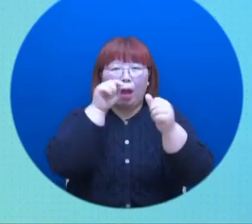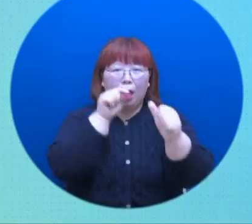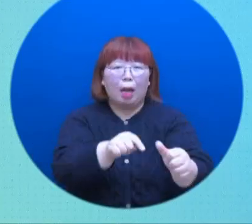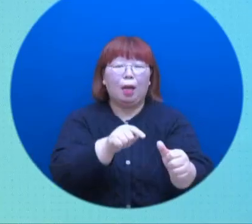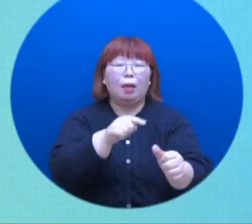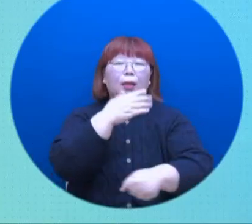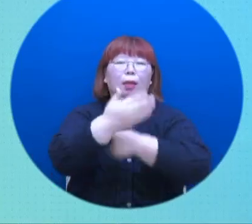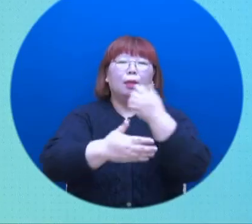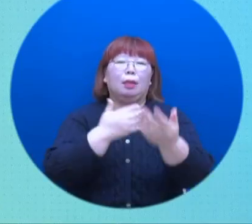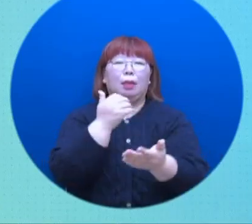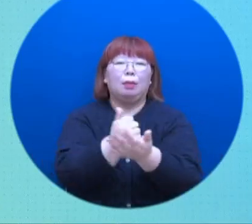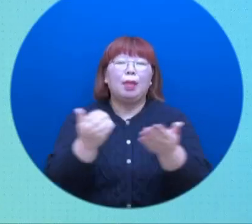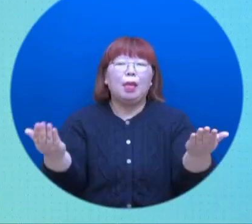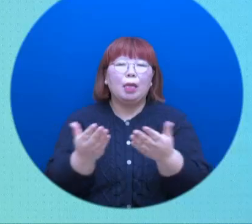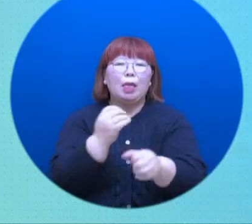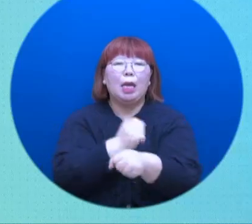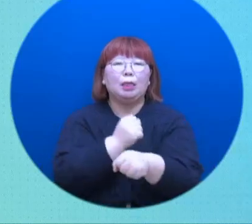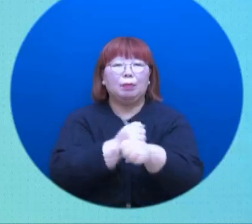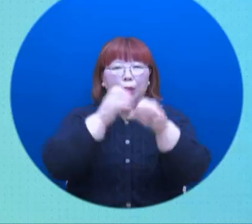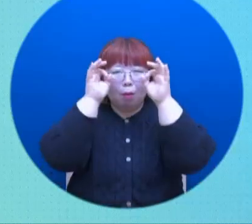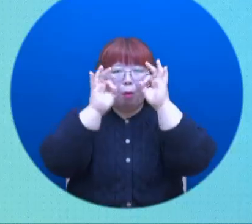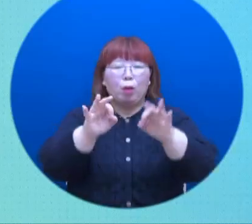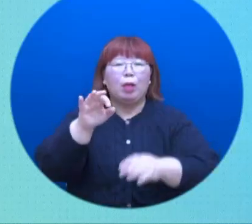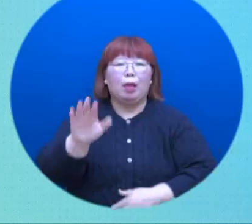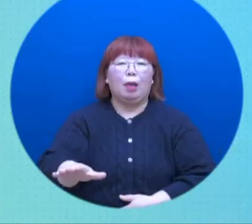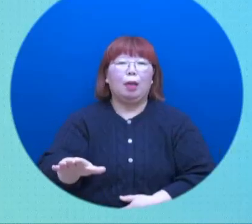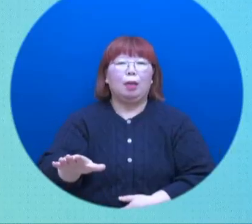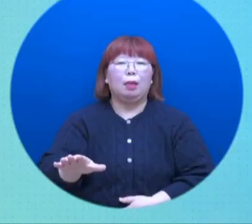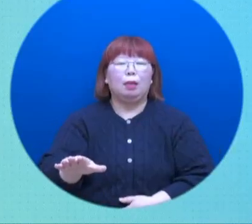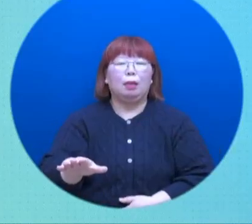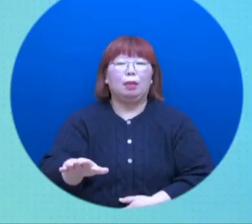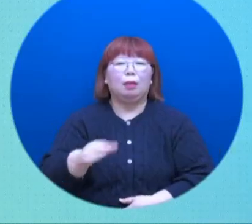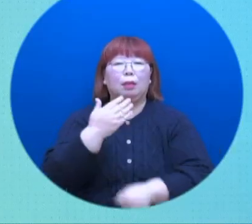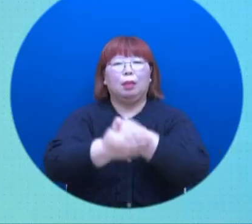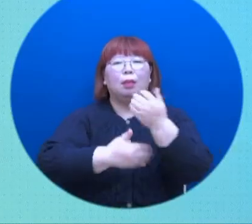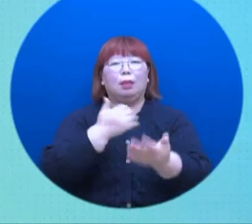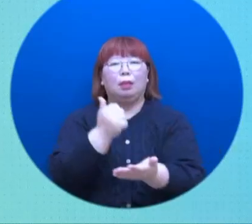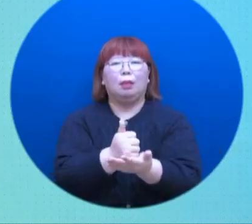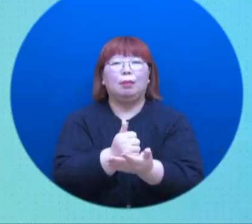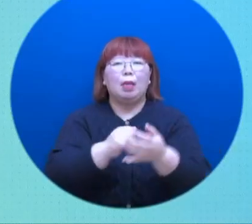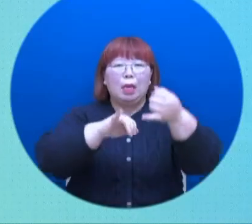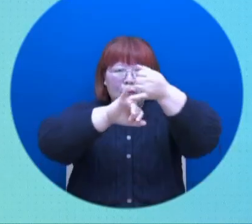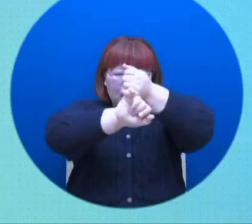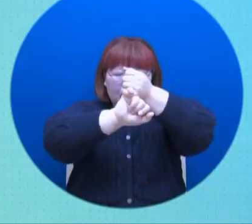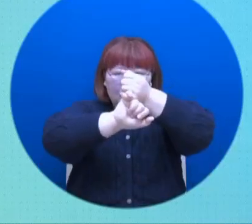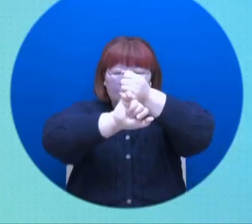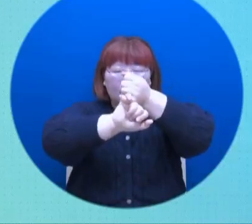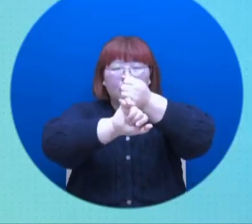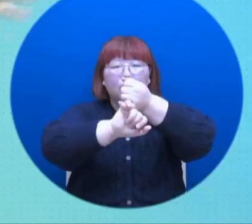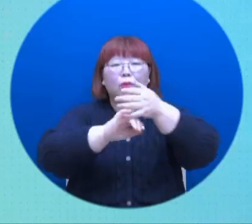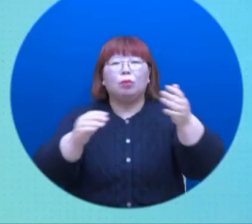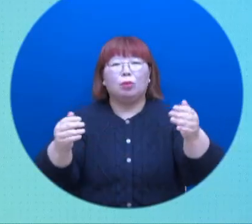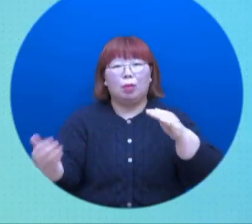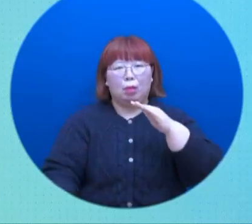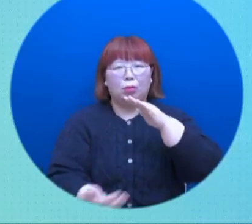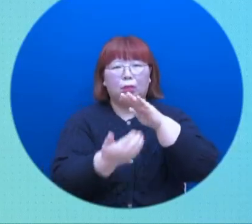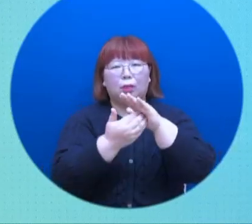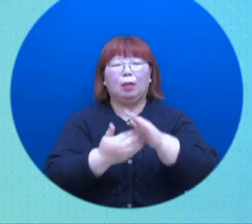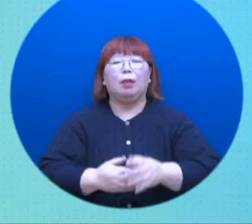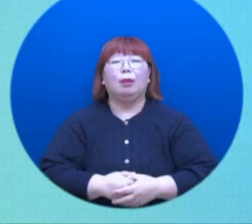하나님의 일하심을 보리라. 하나님 약속을 이루실